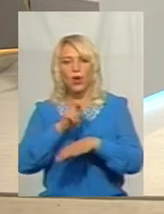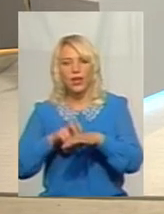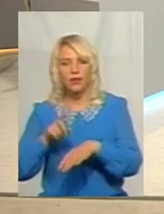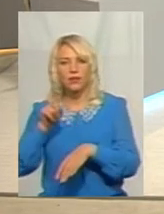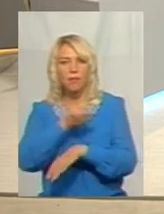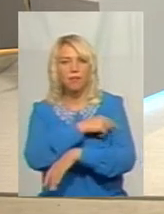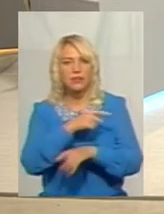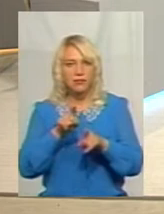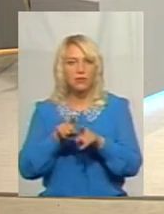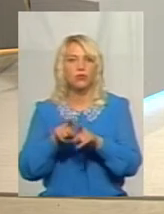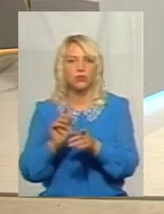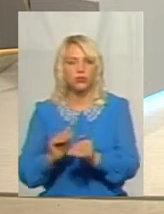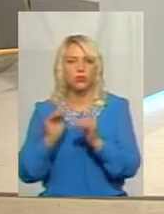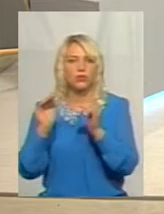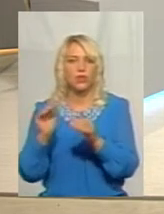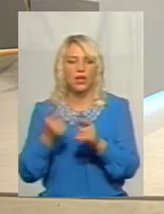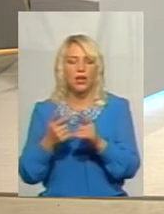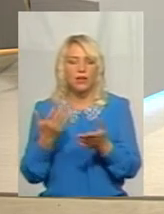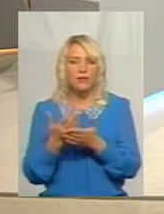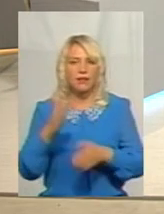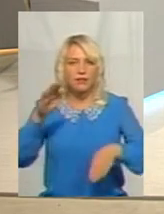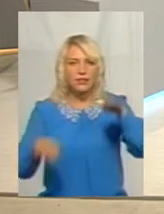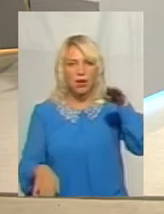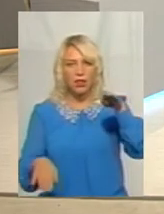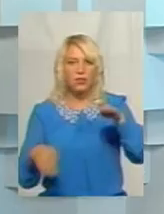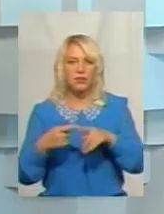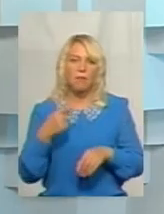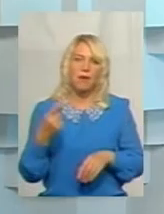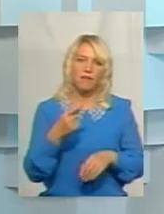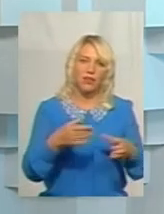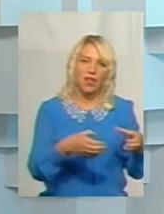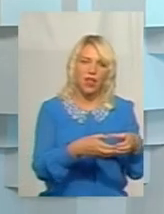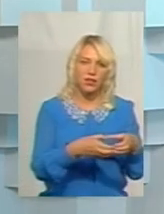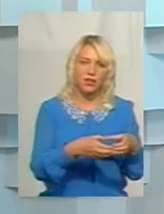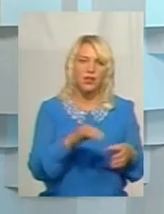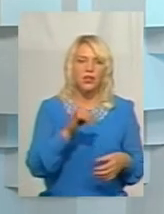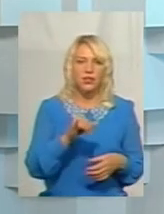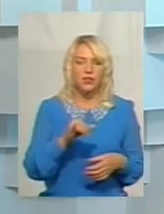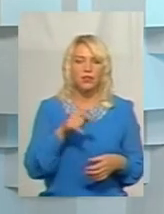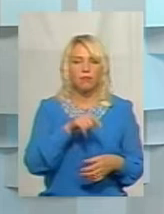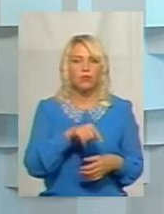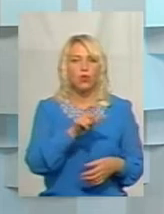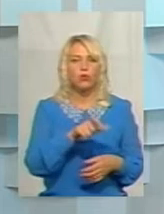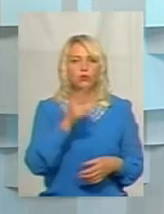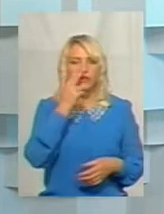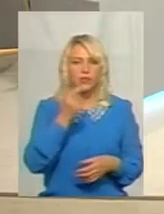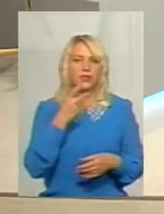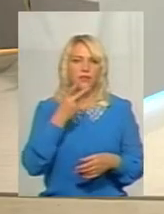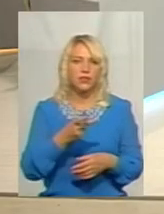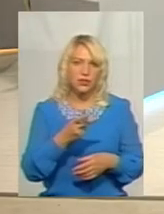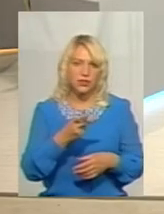теж зростає. Виникає отакий от дисбаланс між, скажімо так, первинною ланкою. Люди в нас звикли